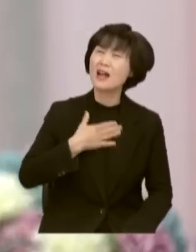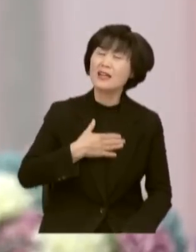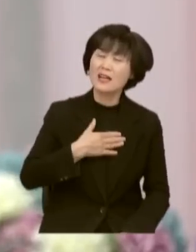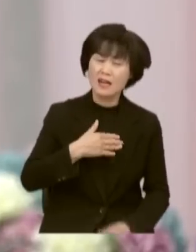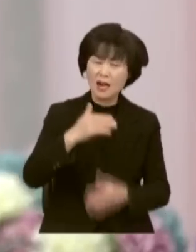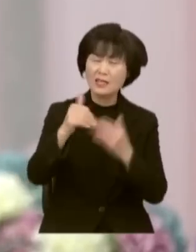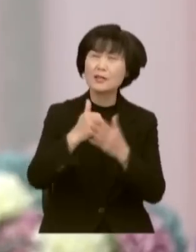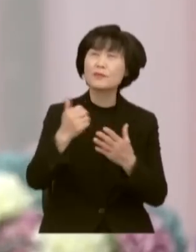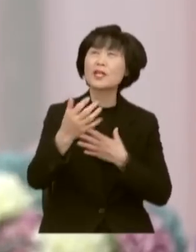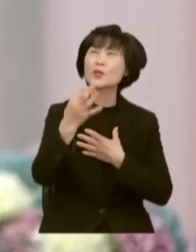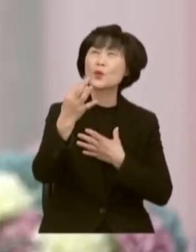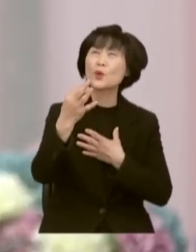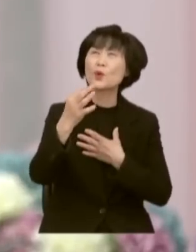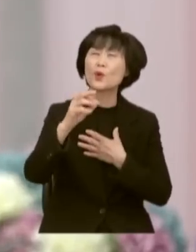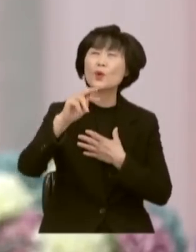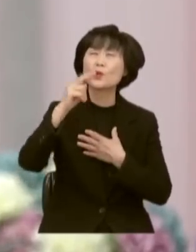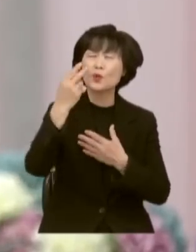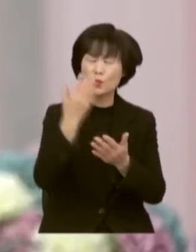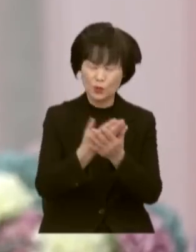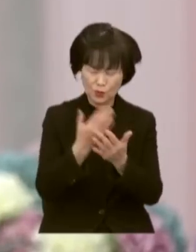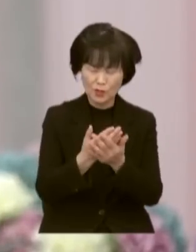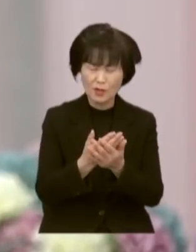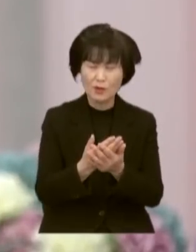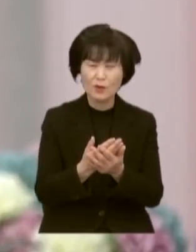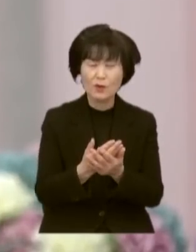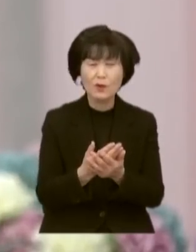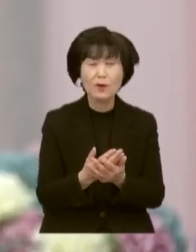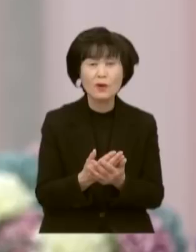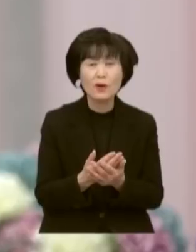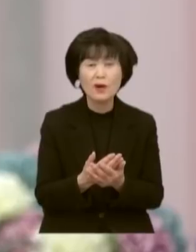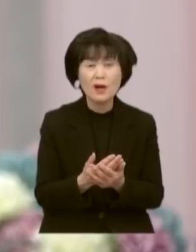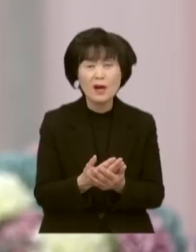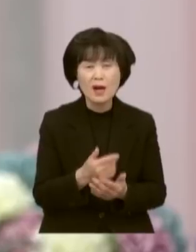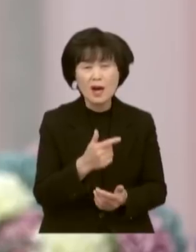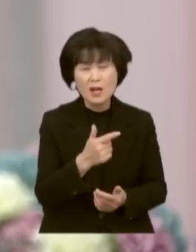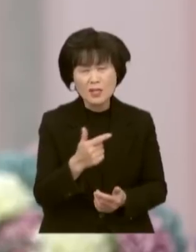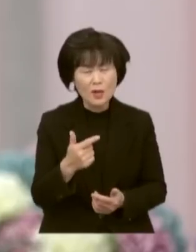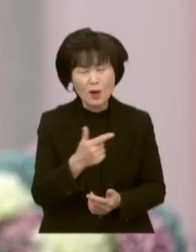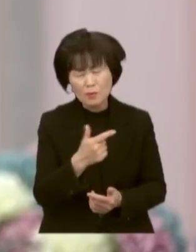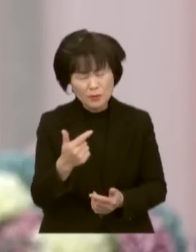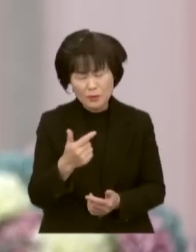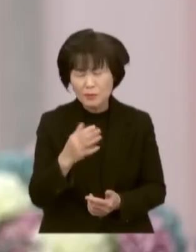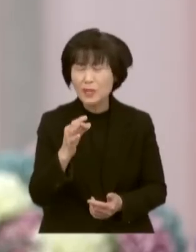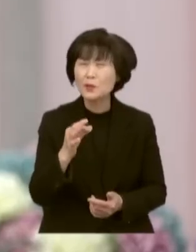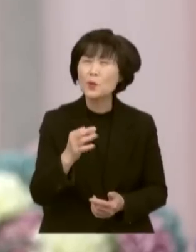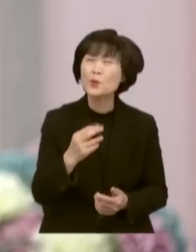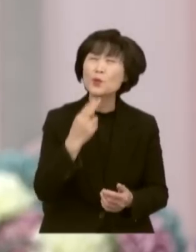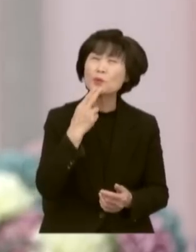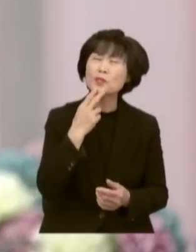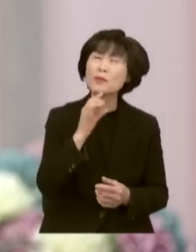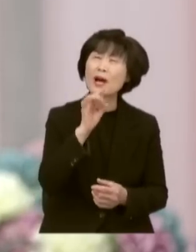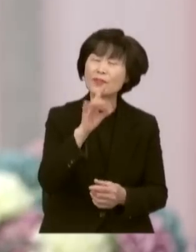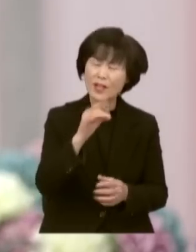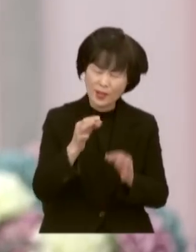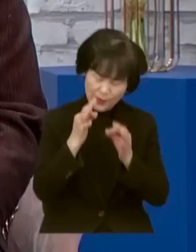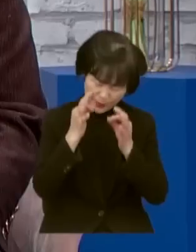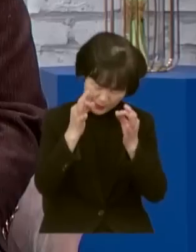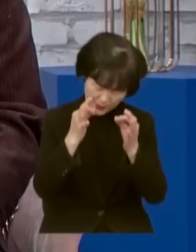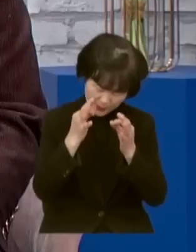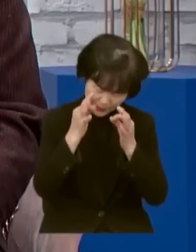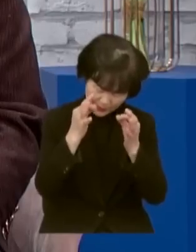제발 그거 돌려주세요. 네? 1,600만 원 돌려주세요. 하면서 진짜 너무 절실하게